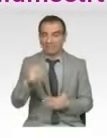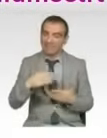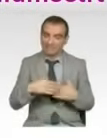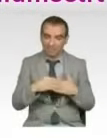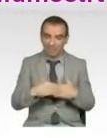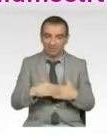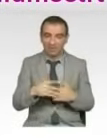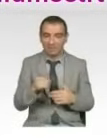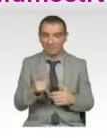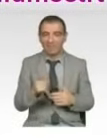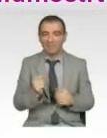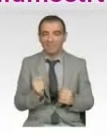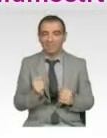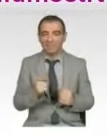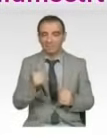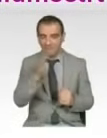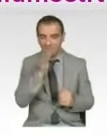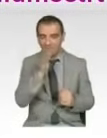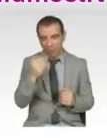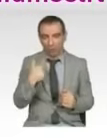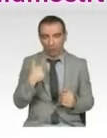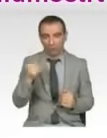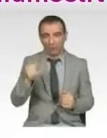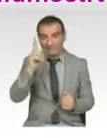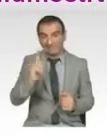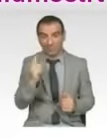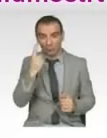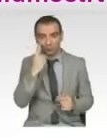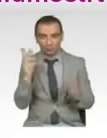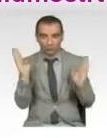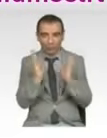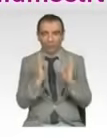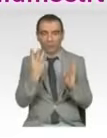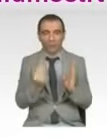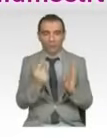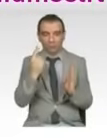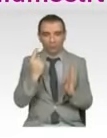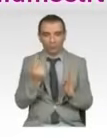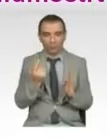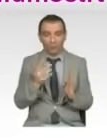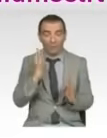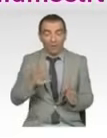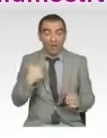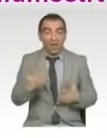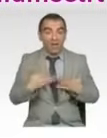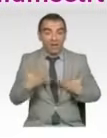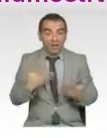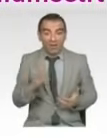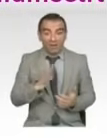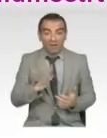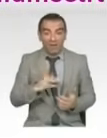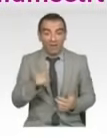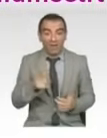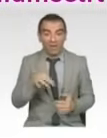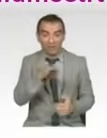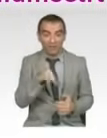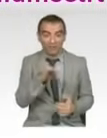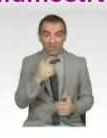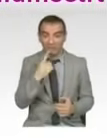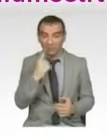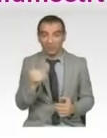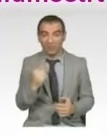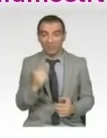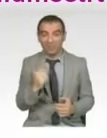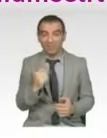tanıştık. Zaten biliyordu da ilk kez böyle yüze geliyoruz. Çok heyecanlıydım. Böyle hani çay falan